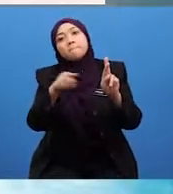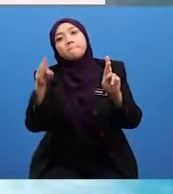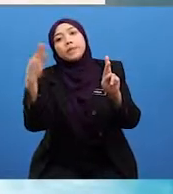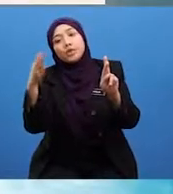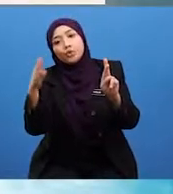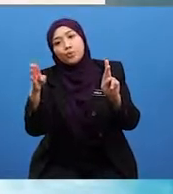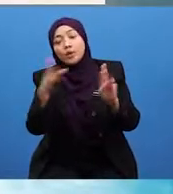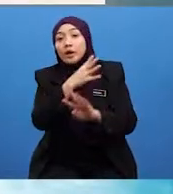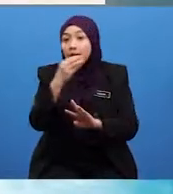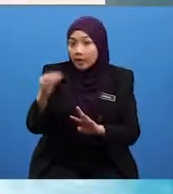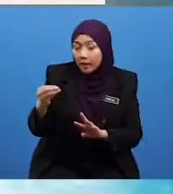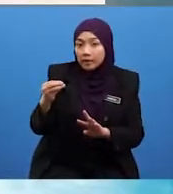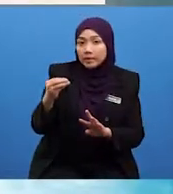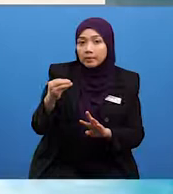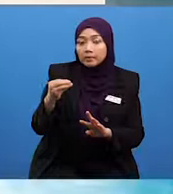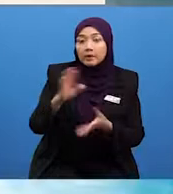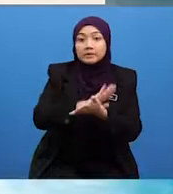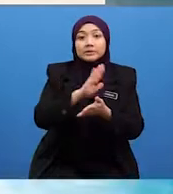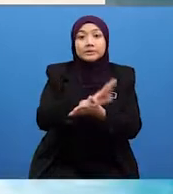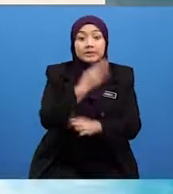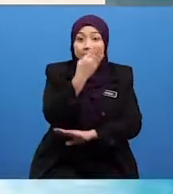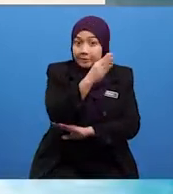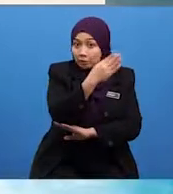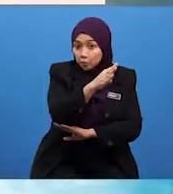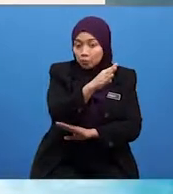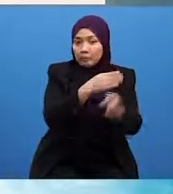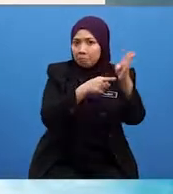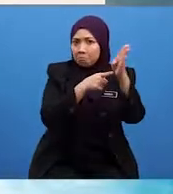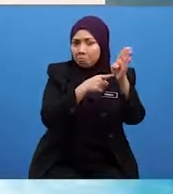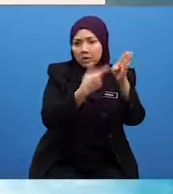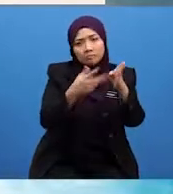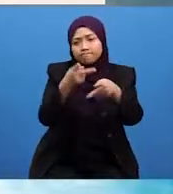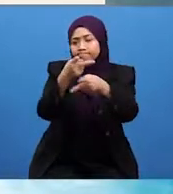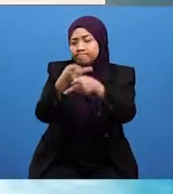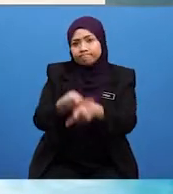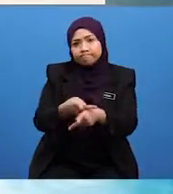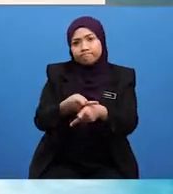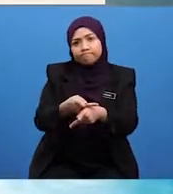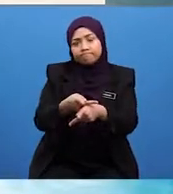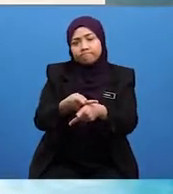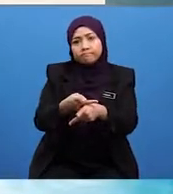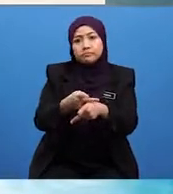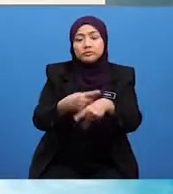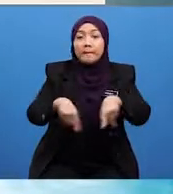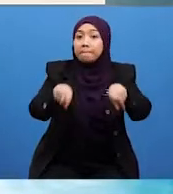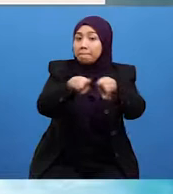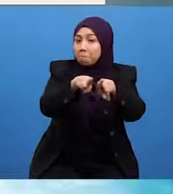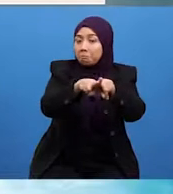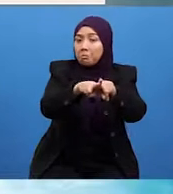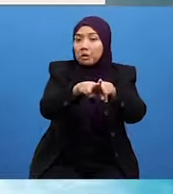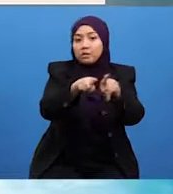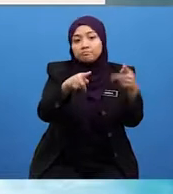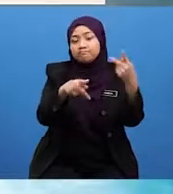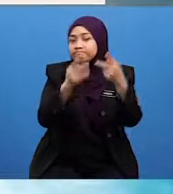dan warna kertas litmus biru akan kekal biru apabila bersentuhan